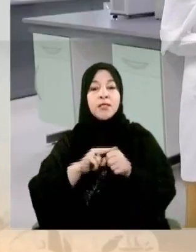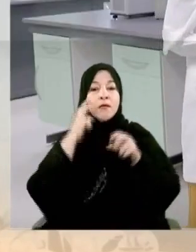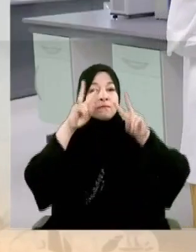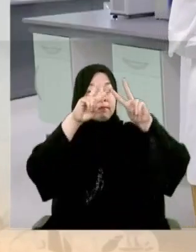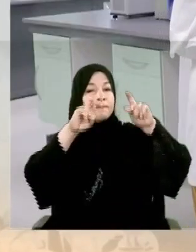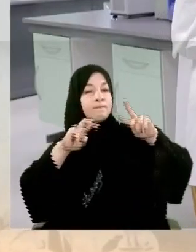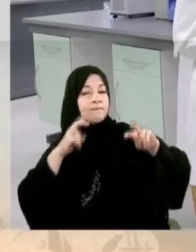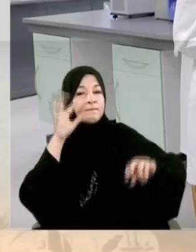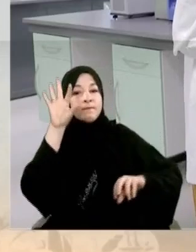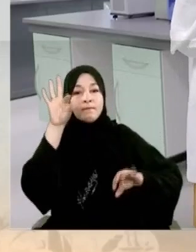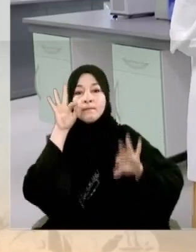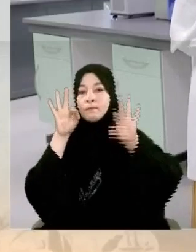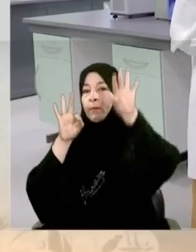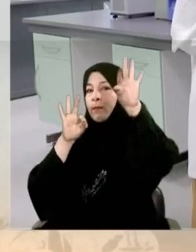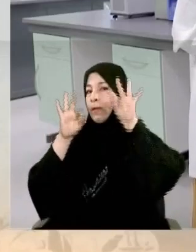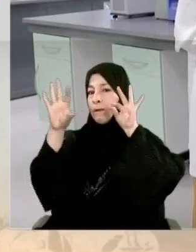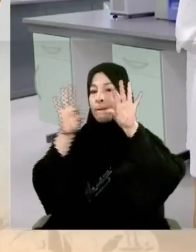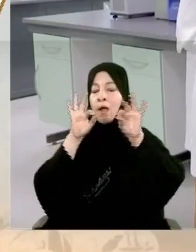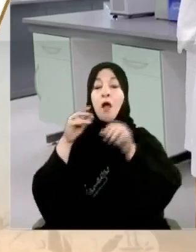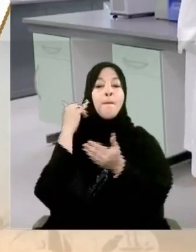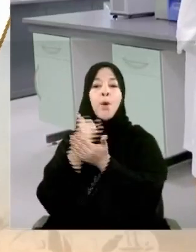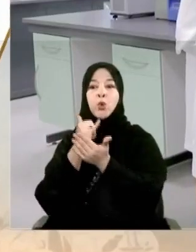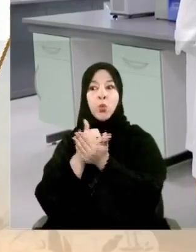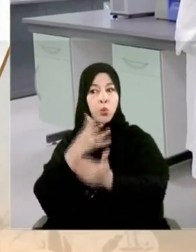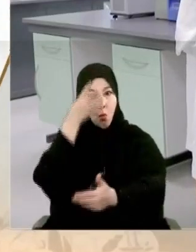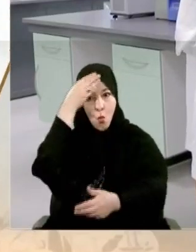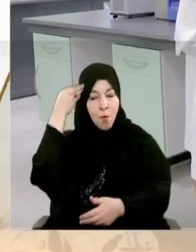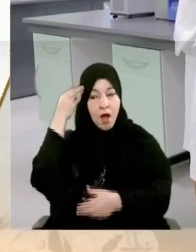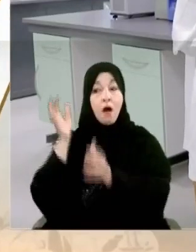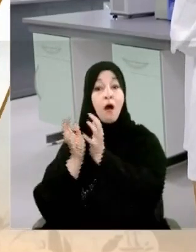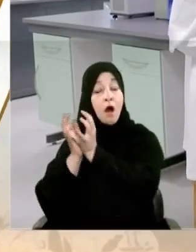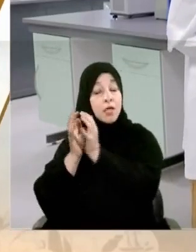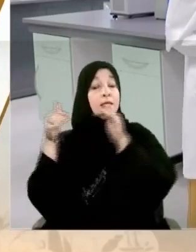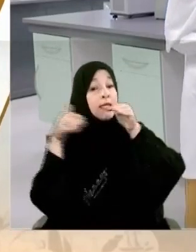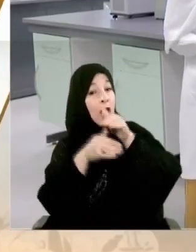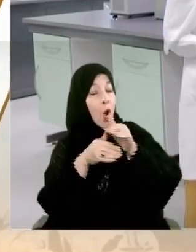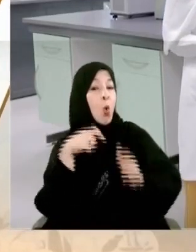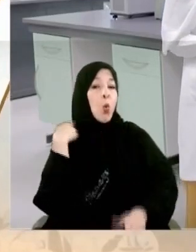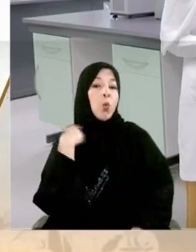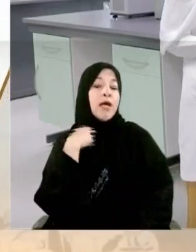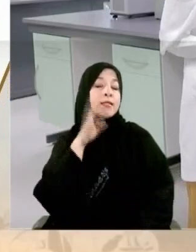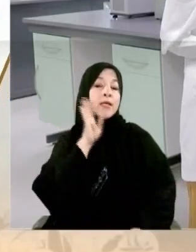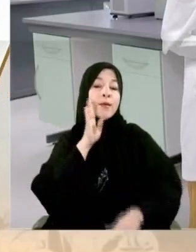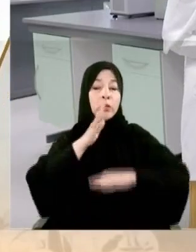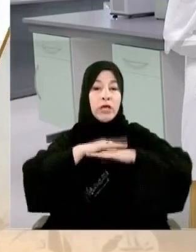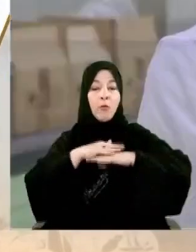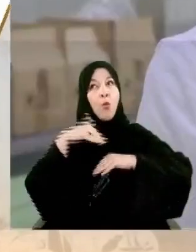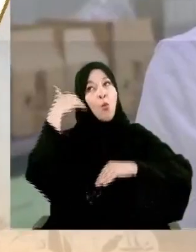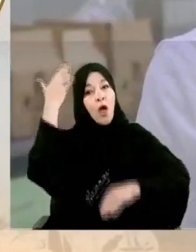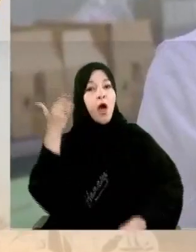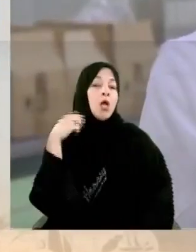الفرز لهذه الأفكار من خلال فريق مختص من داخل الوزارة وخارج الوزارة. بعد ذلك يتم